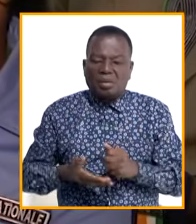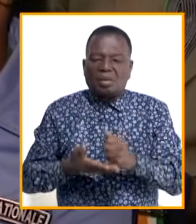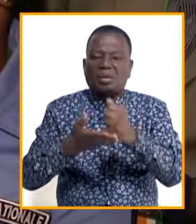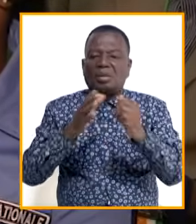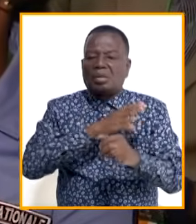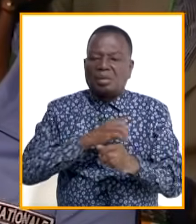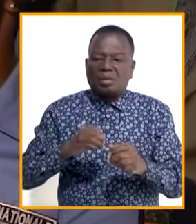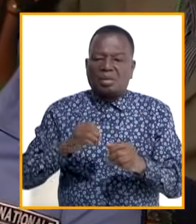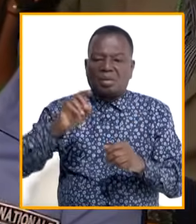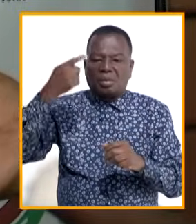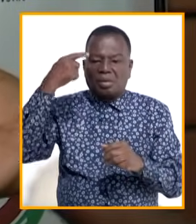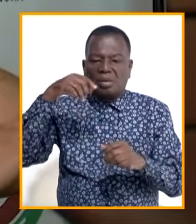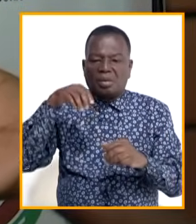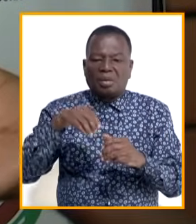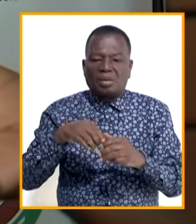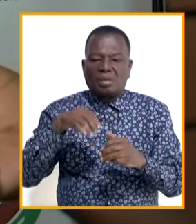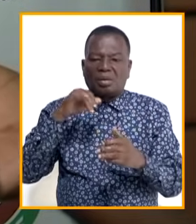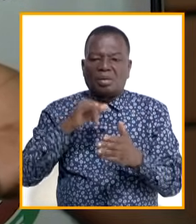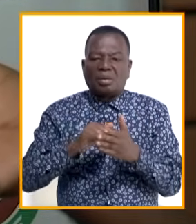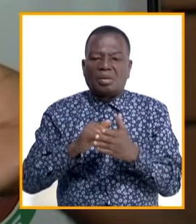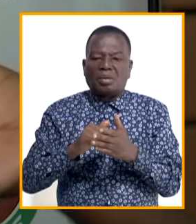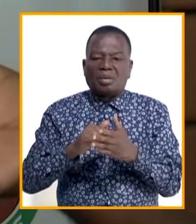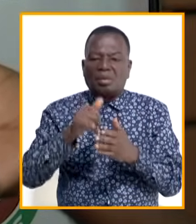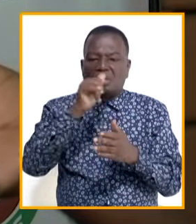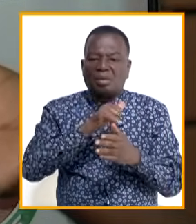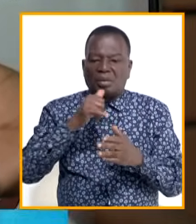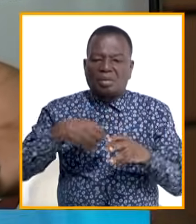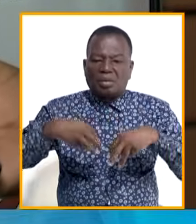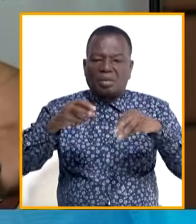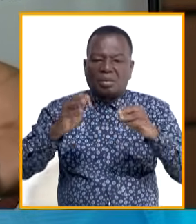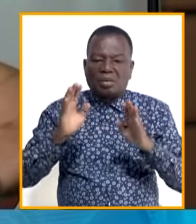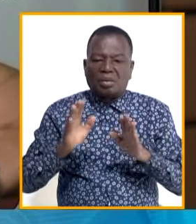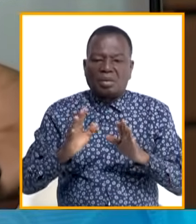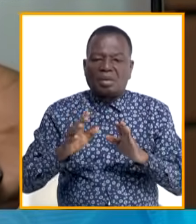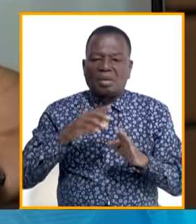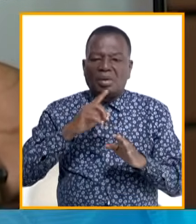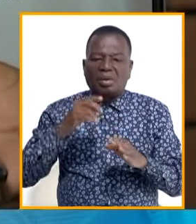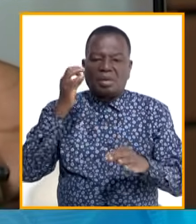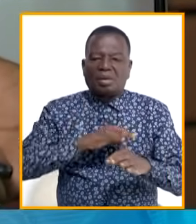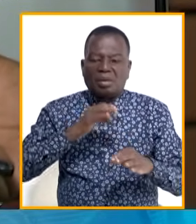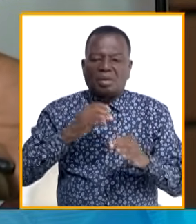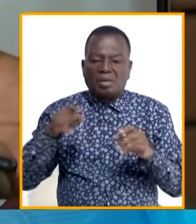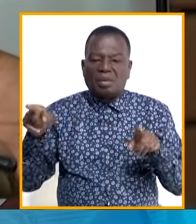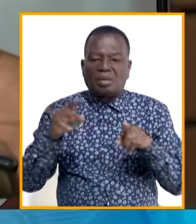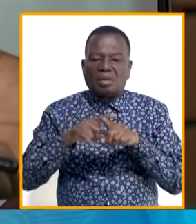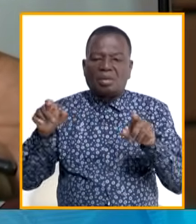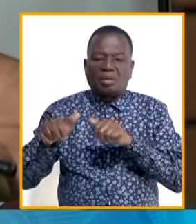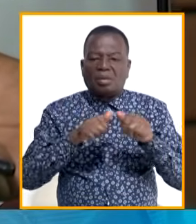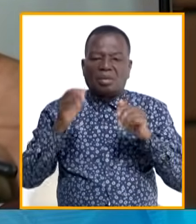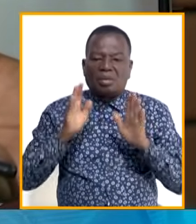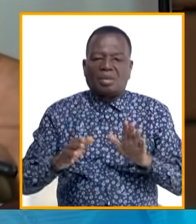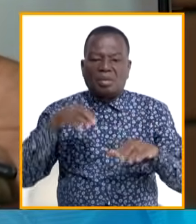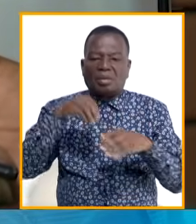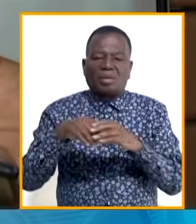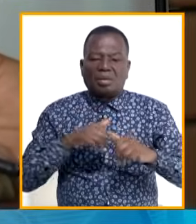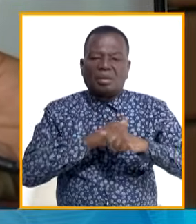contre l'insécurité maritime. Le secteur privé maritime est non seulement bénéficiaire, mais également acteur en matière de